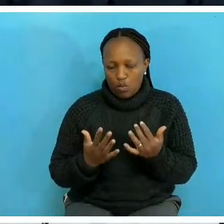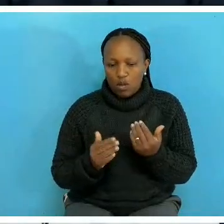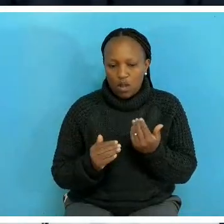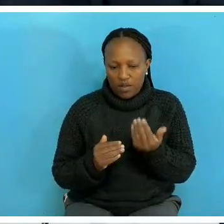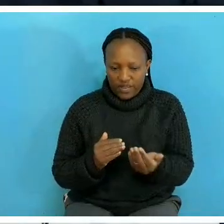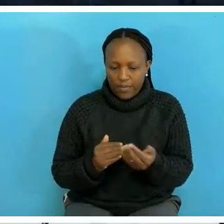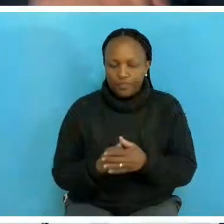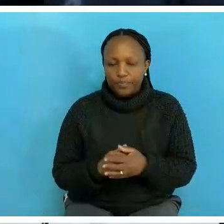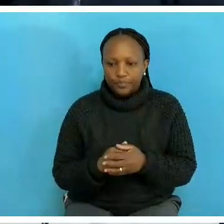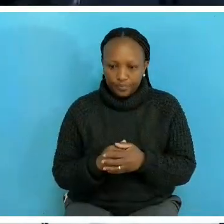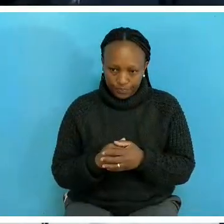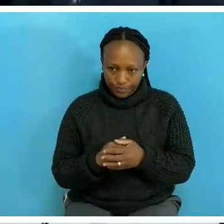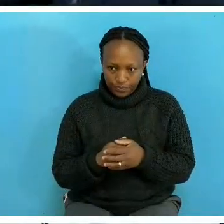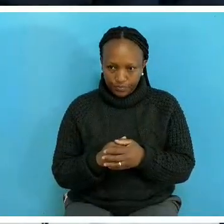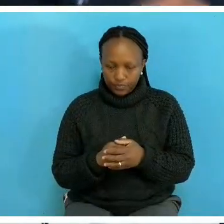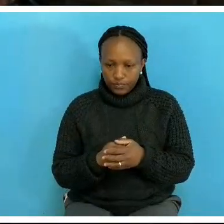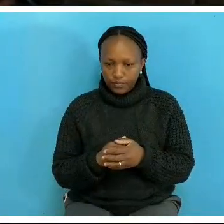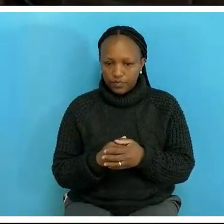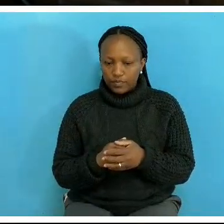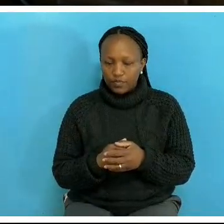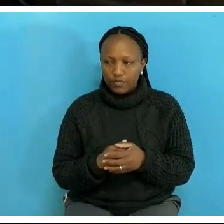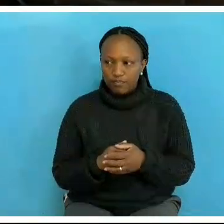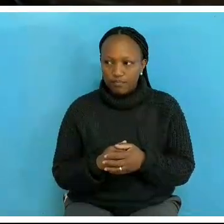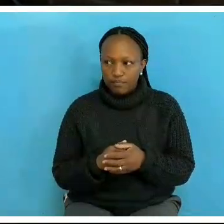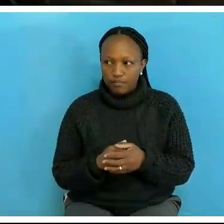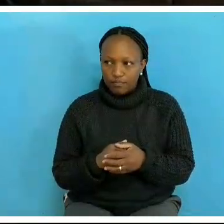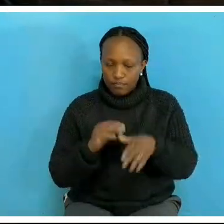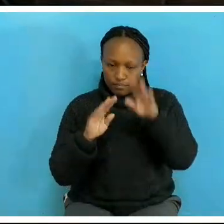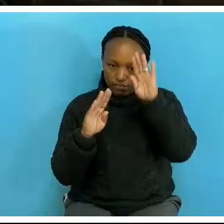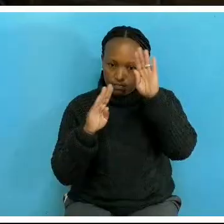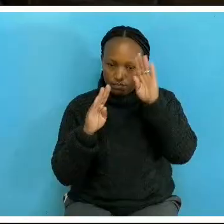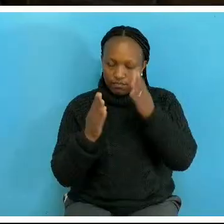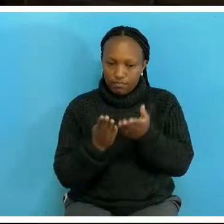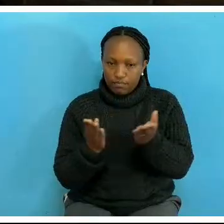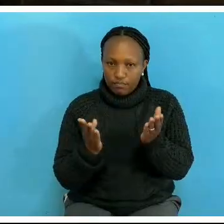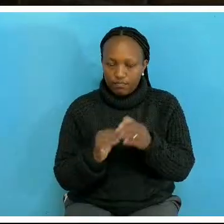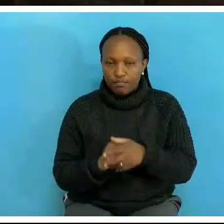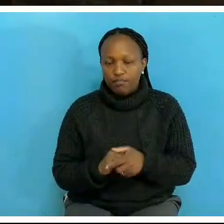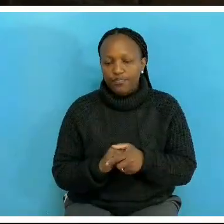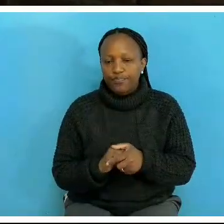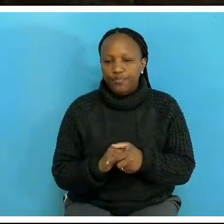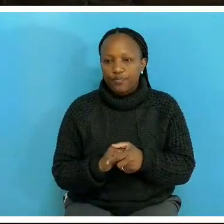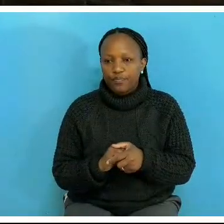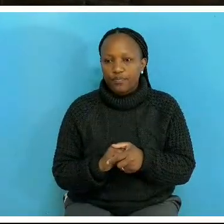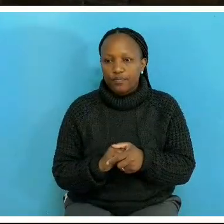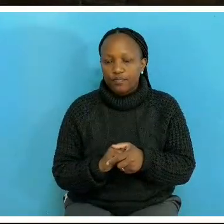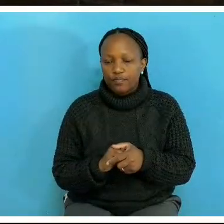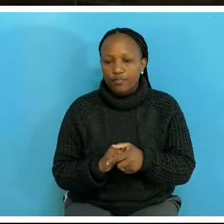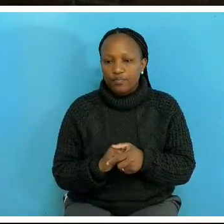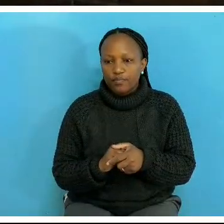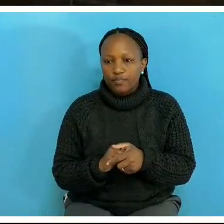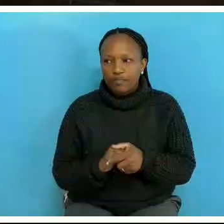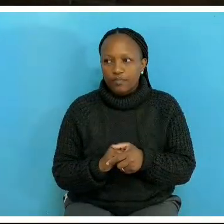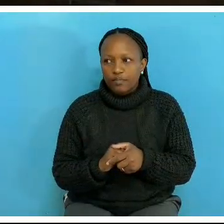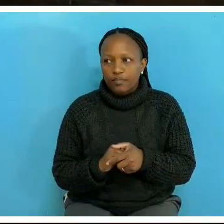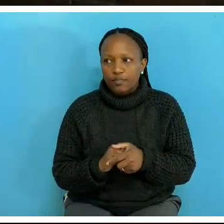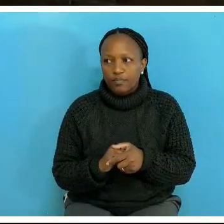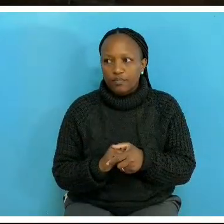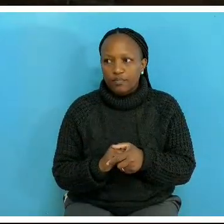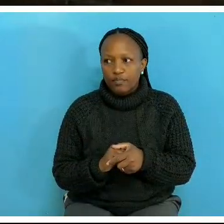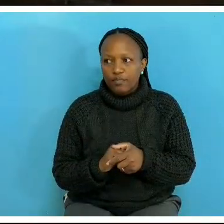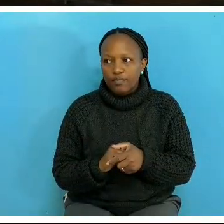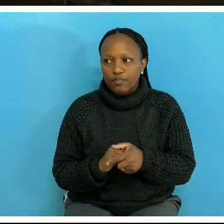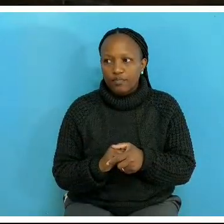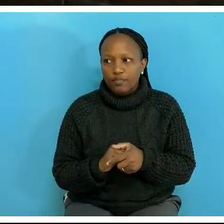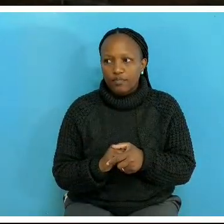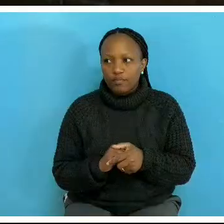ahead. Goeiemiddag allemaal. Ik wil maar net komen uitvinden. Ons het epileptus gekregen voor